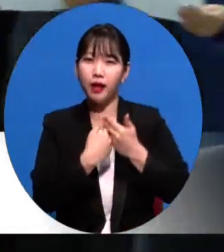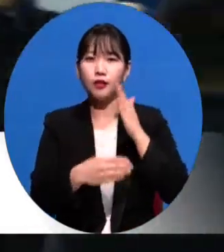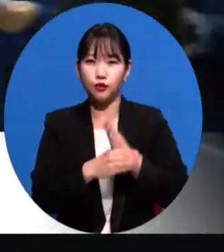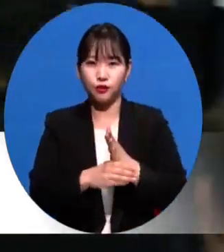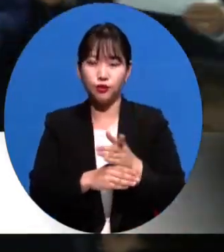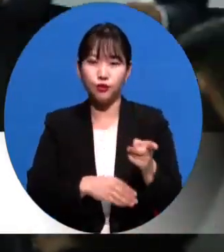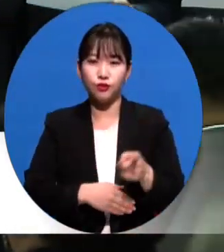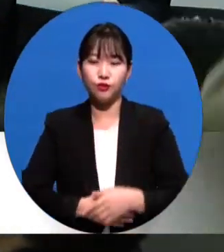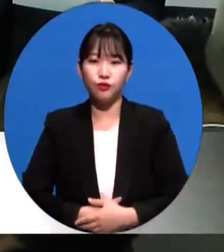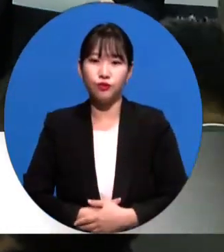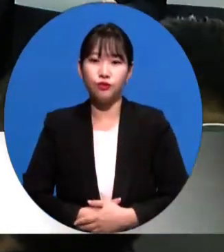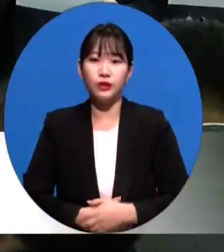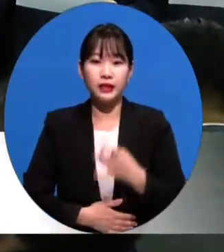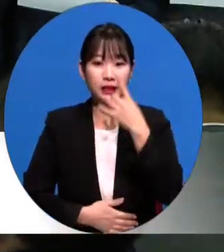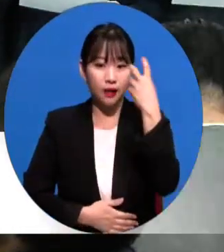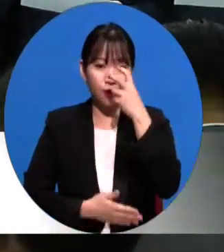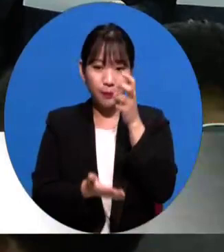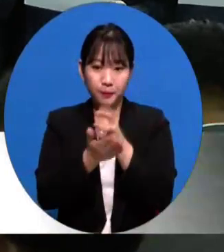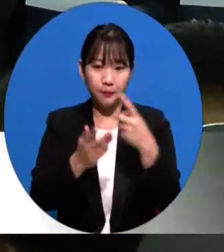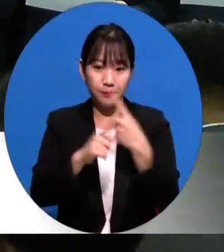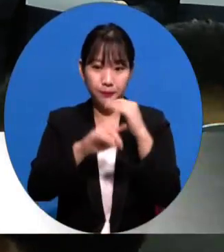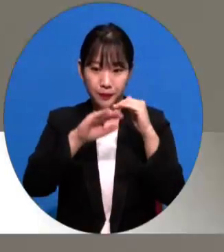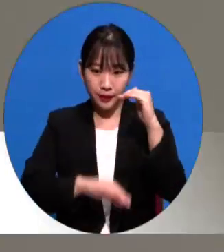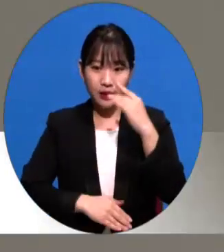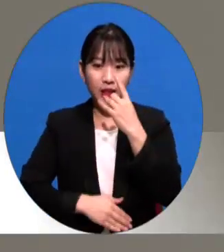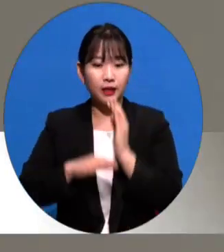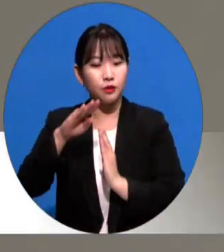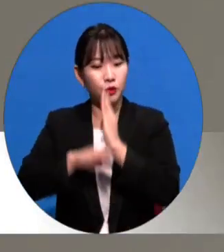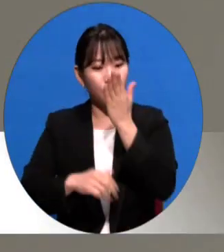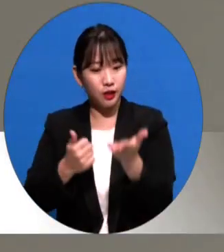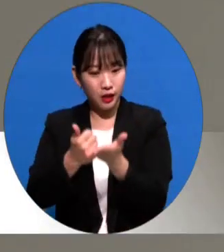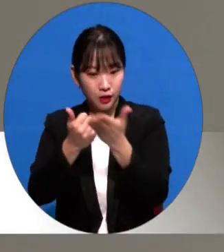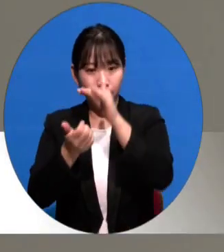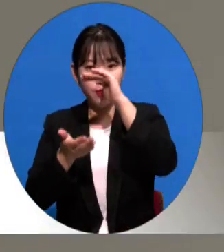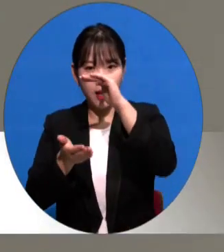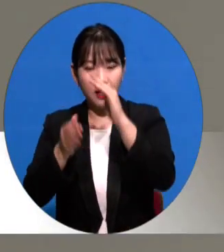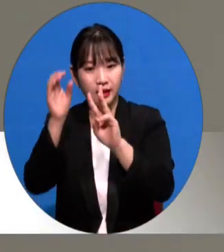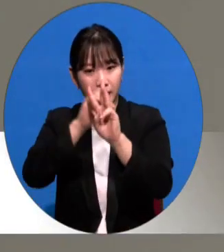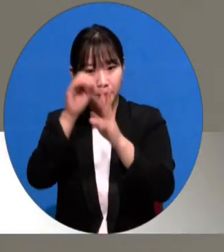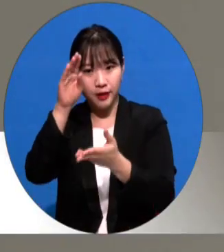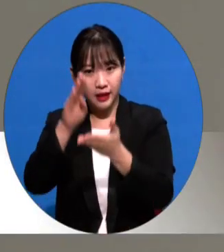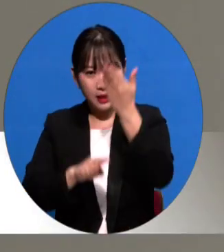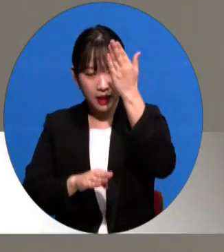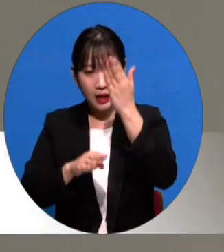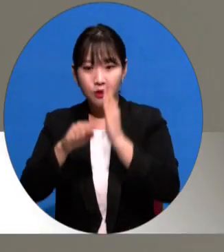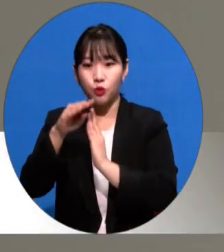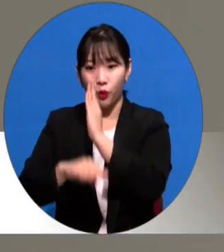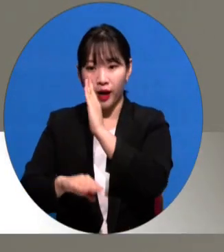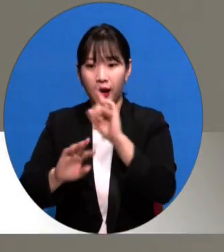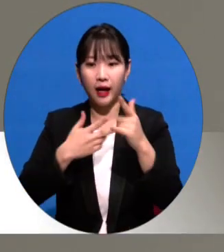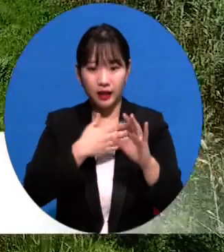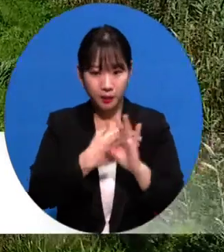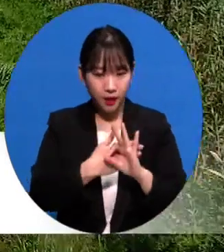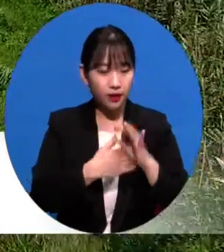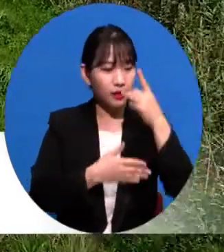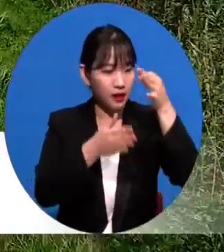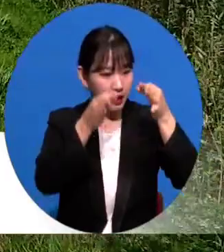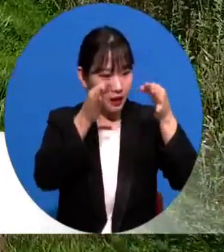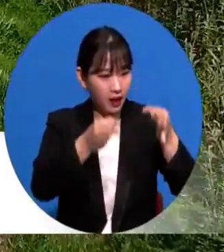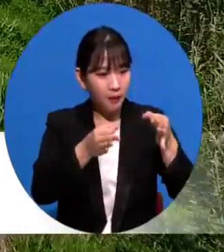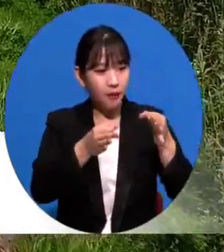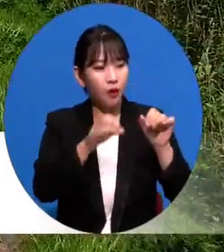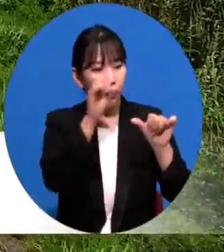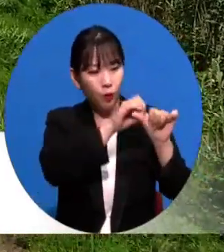있습니다. 양곡관리법 개정안은 쌀 초과 생산량이 3% 이상 초과하거나 쌀값이